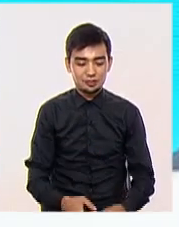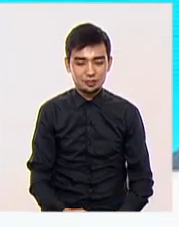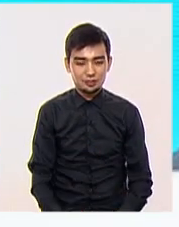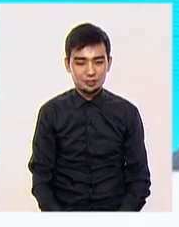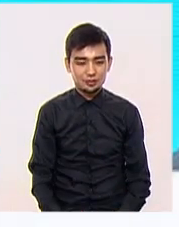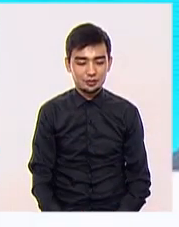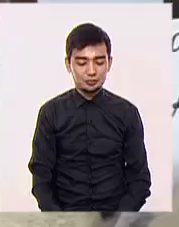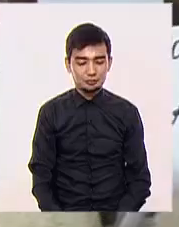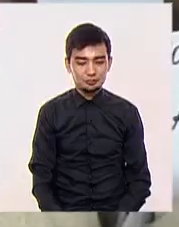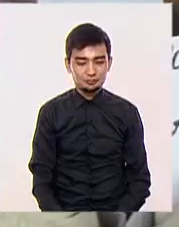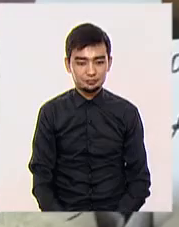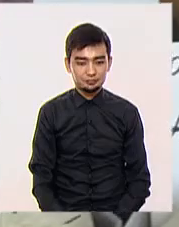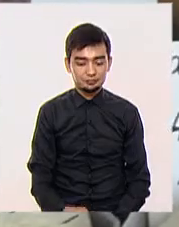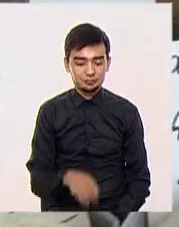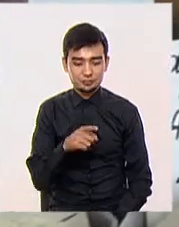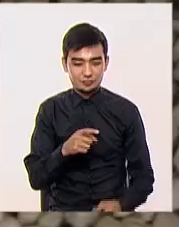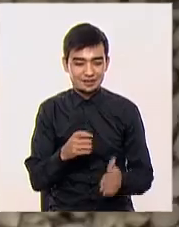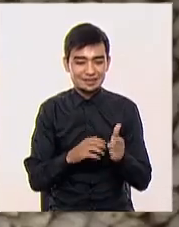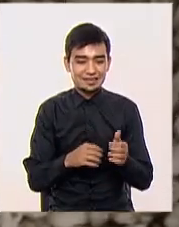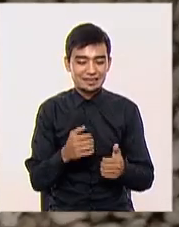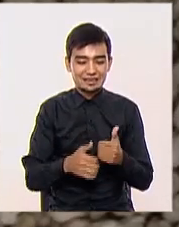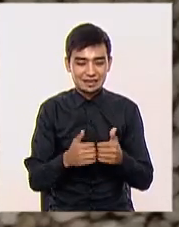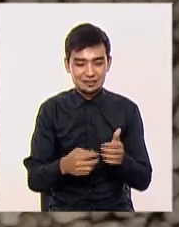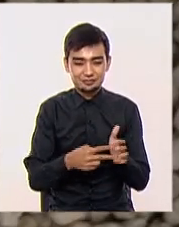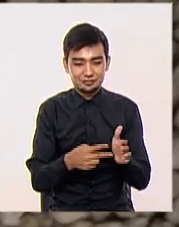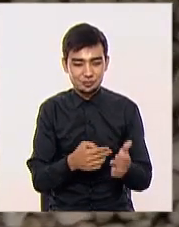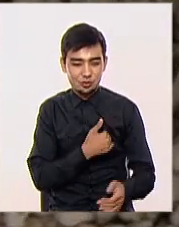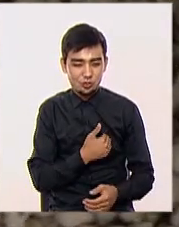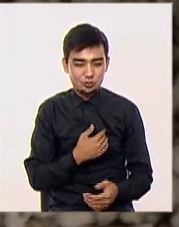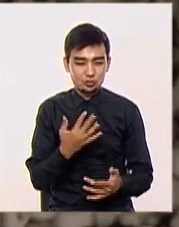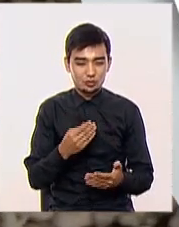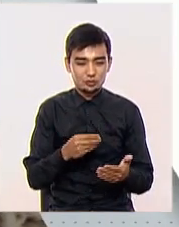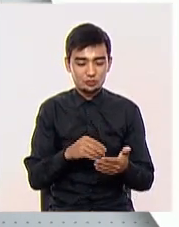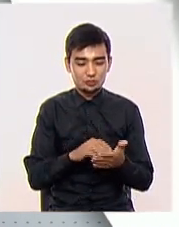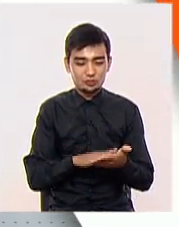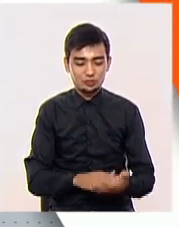и сметают с полок сахар. Какую среднюю стоимость хотят установить на сладкий продукт?